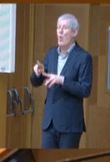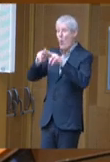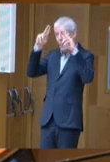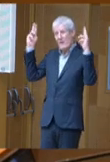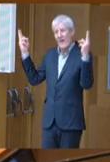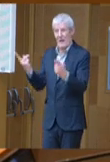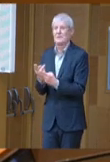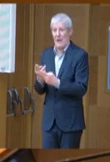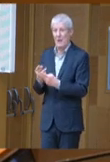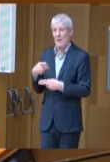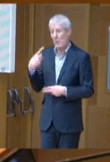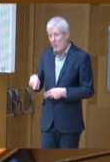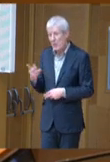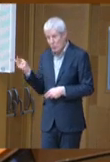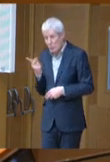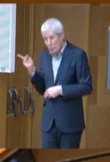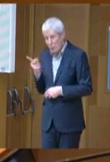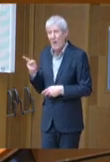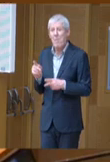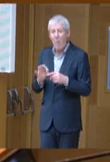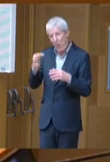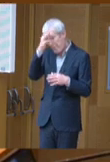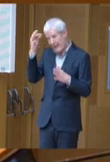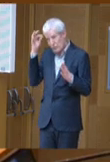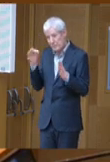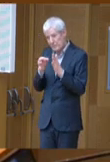naturalmente incernia questi due principi cardini